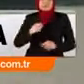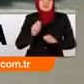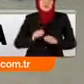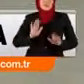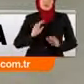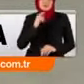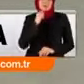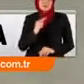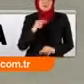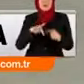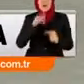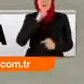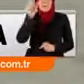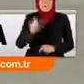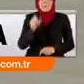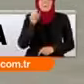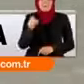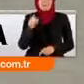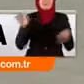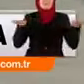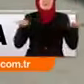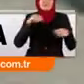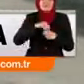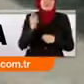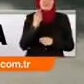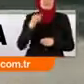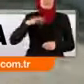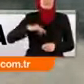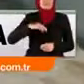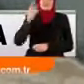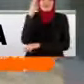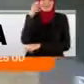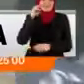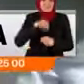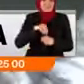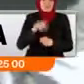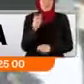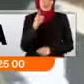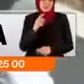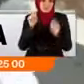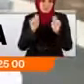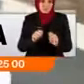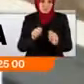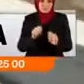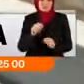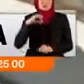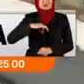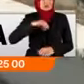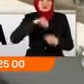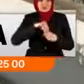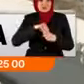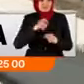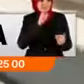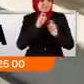şirketinde yöneticilik yapıyordu iddiaya göre şirkette bazı yanlışlar gördü onları belediye başkanına